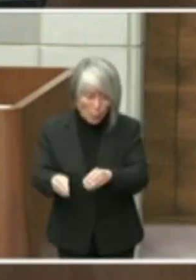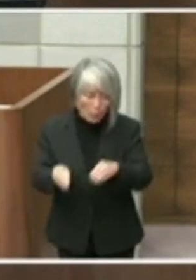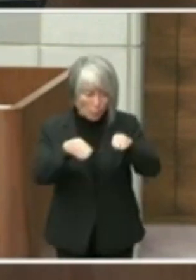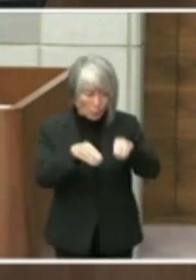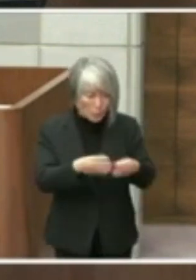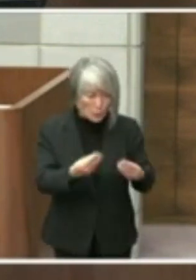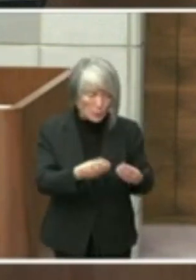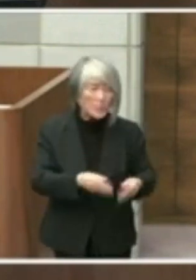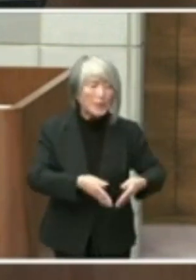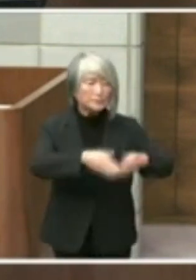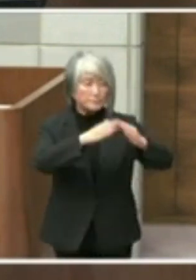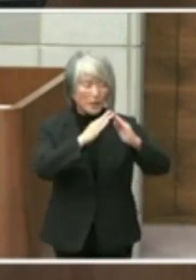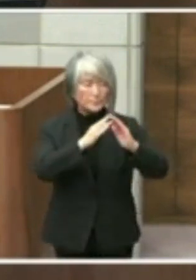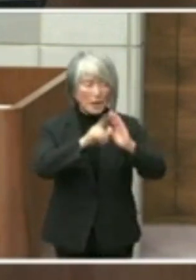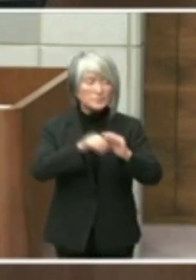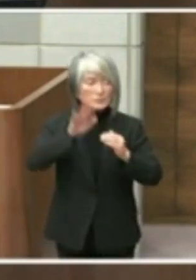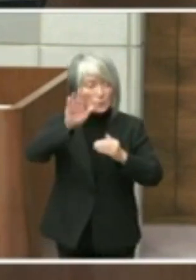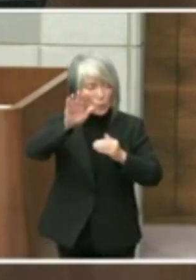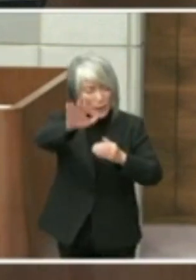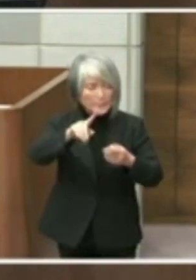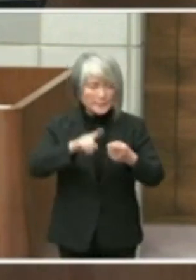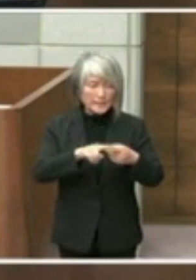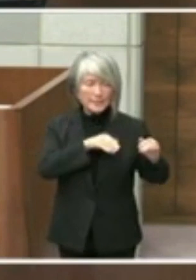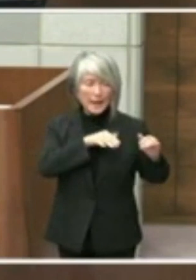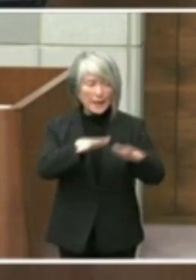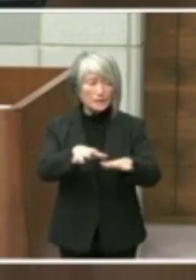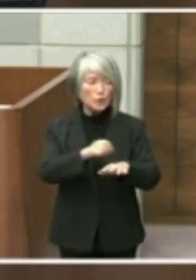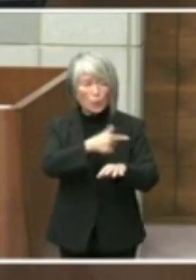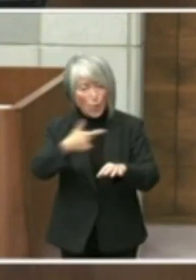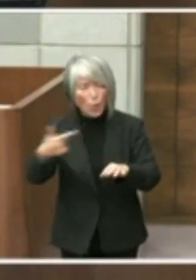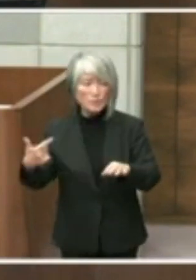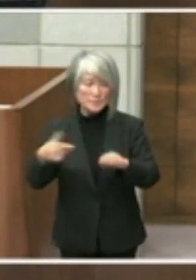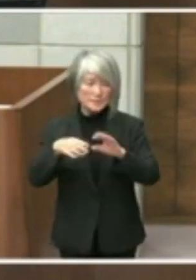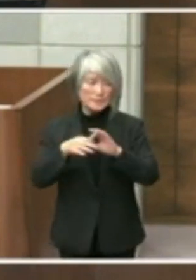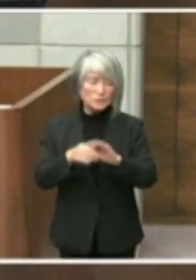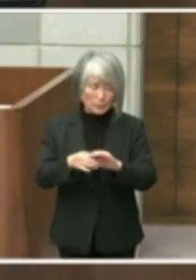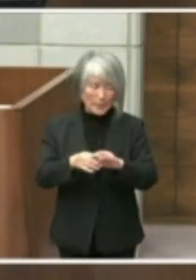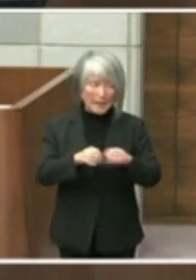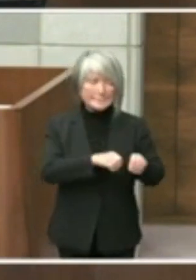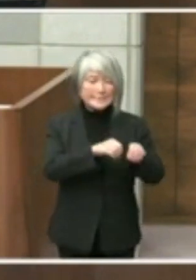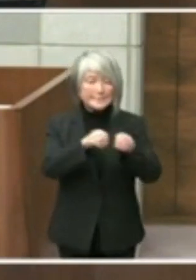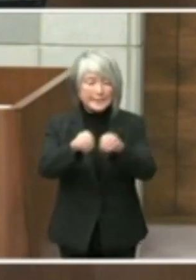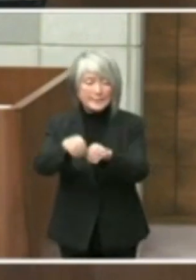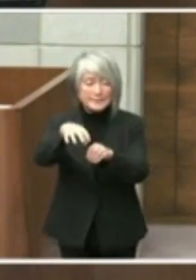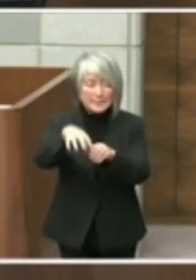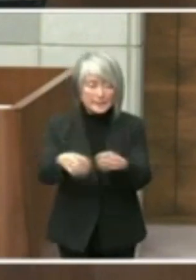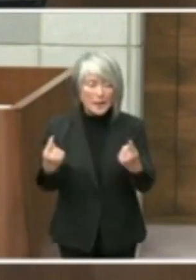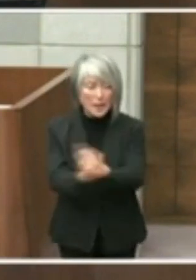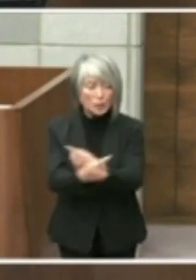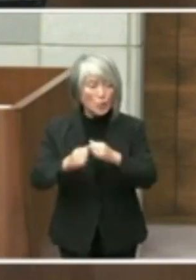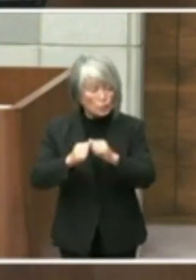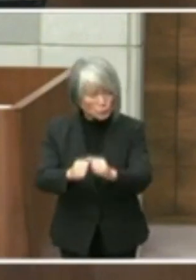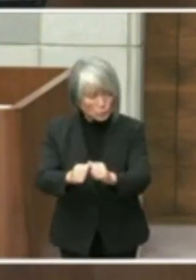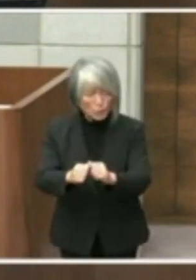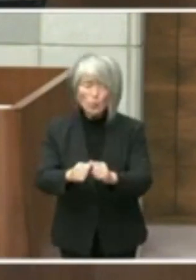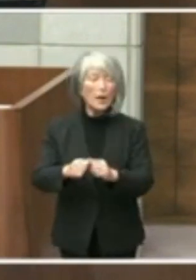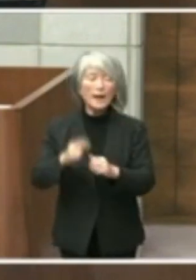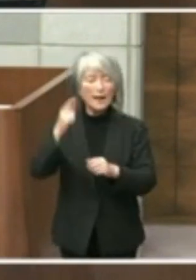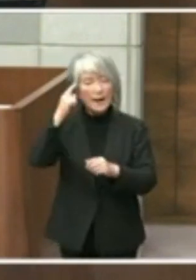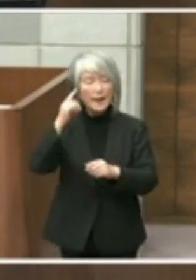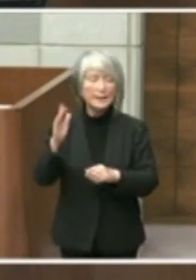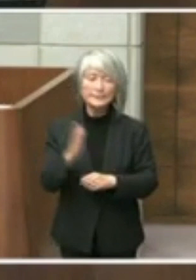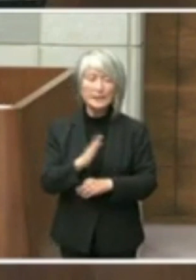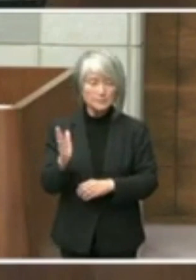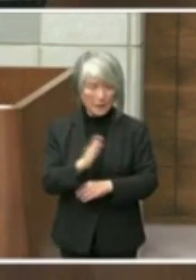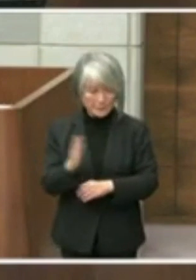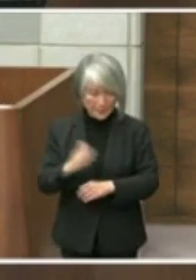大きな影響を及ぼすものと考えており、移転先の変更は考えておりません。なお新中崎文書